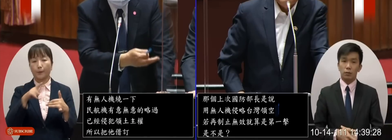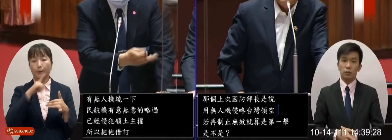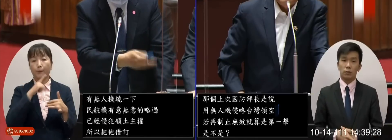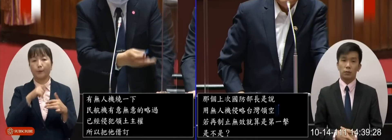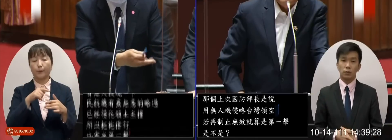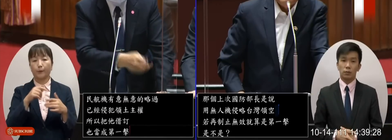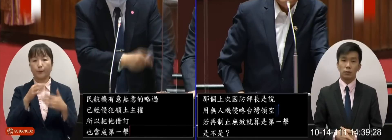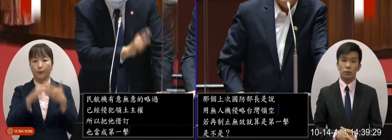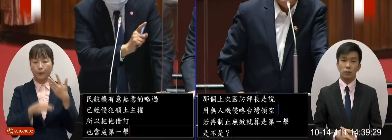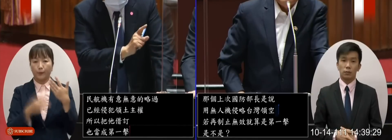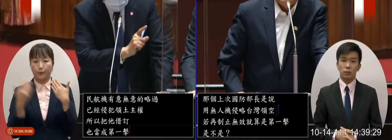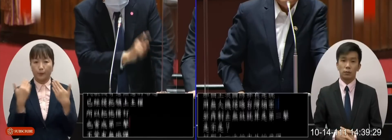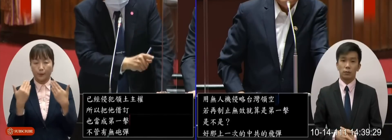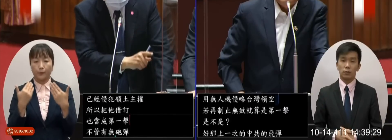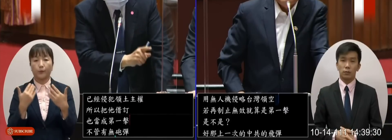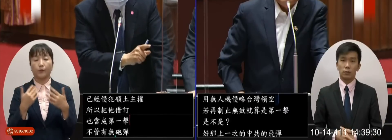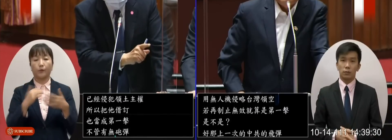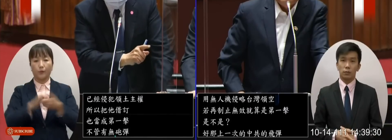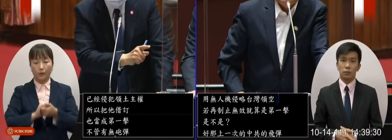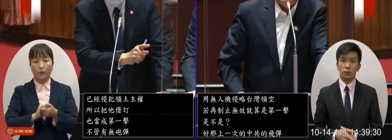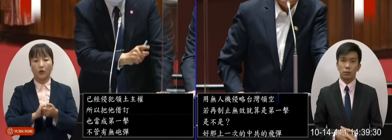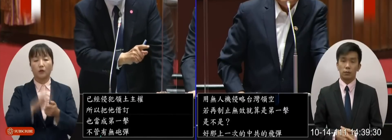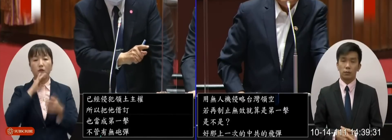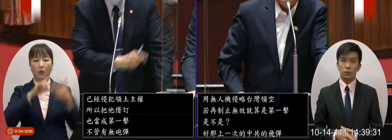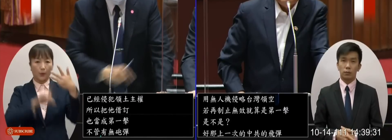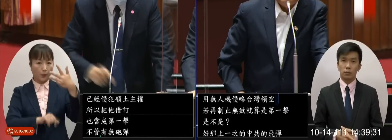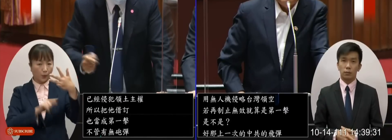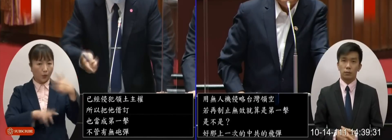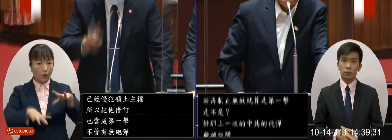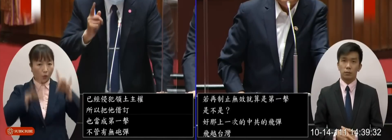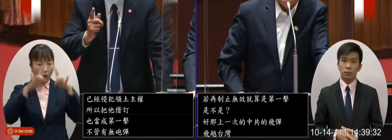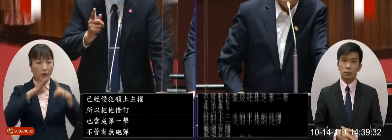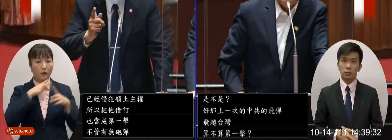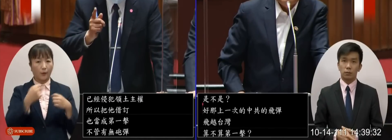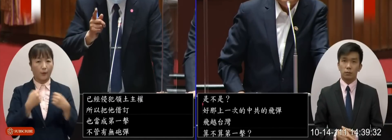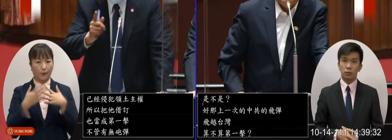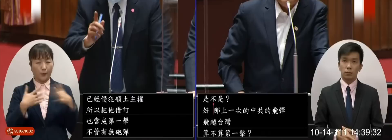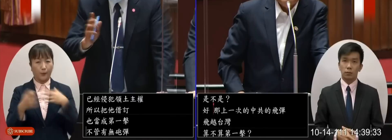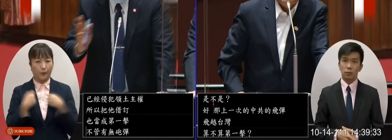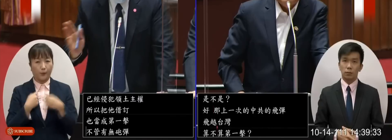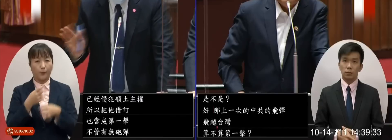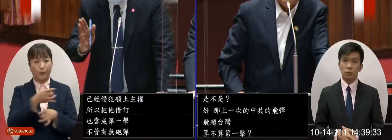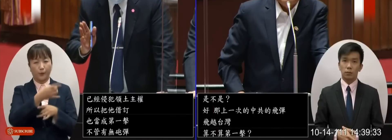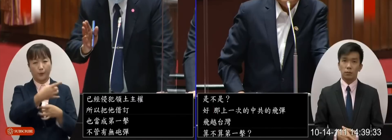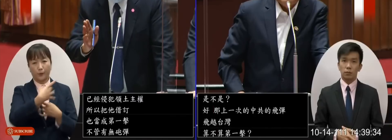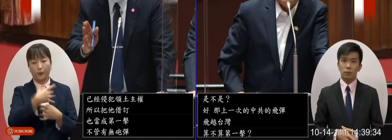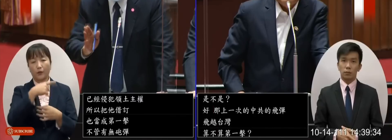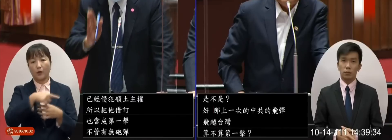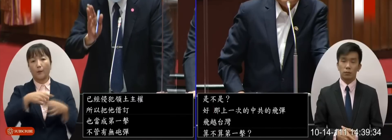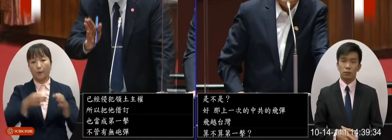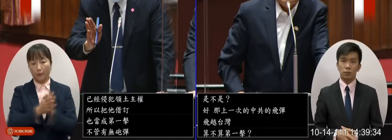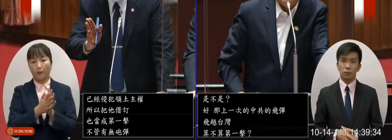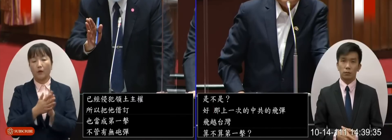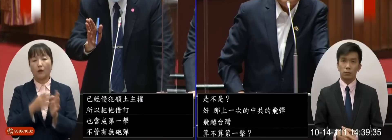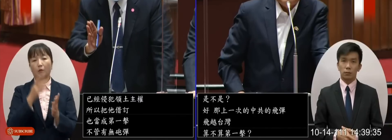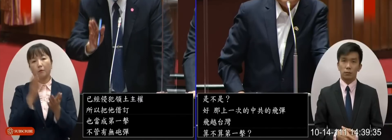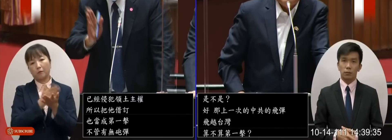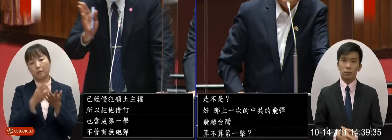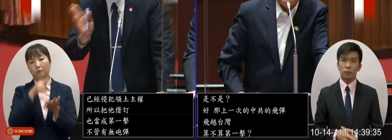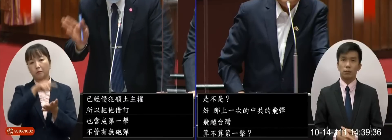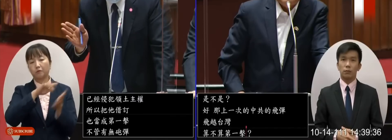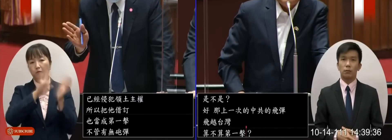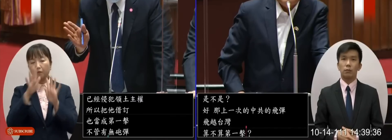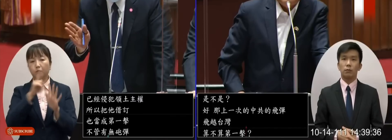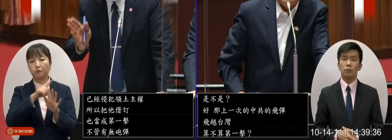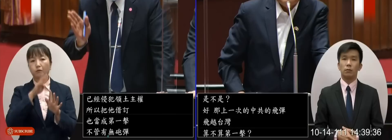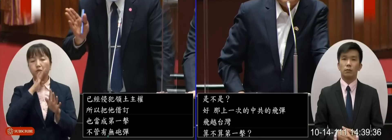得很清楚讲，但上一次八月初的飞弹，它从打出来，我们马上知道可以研判出